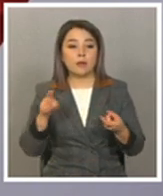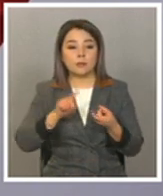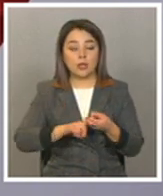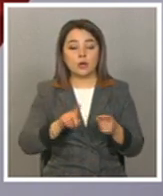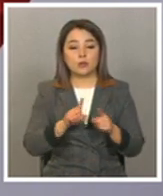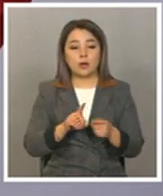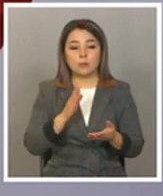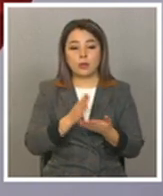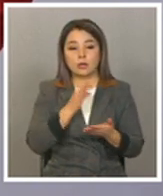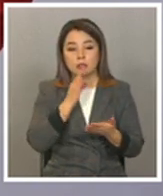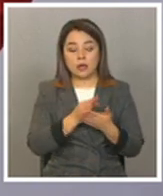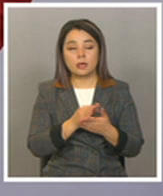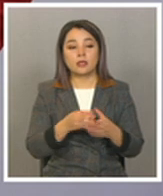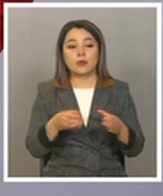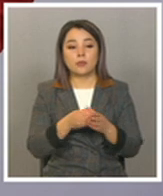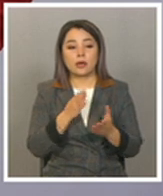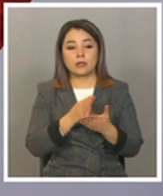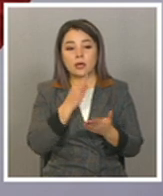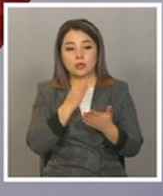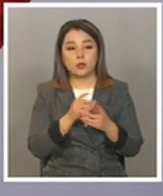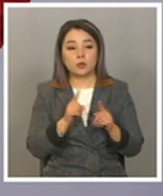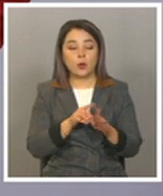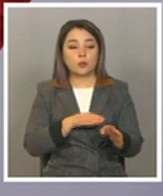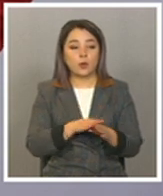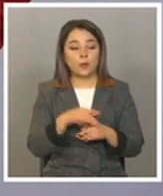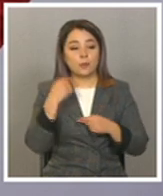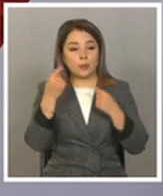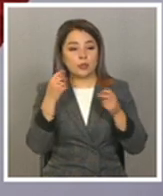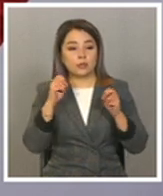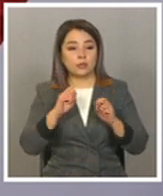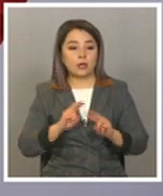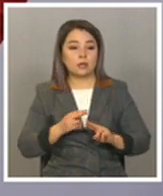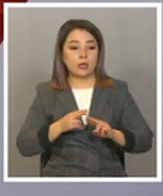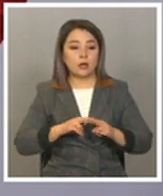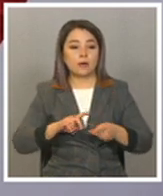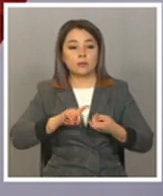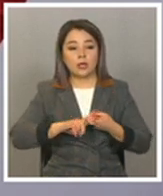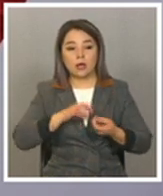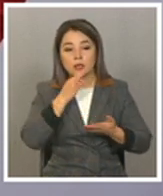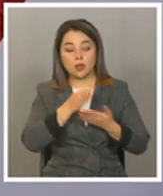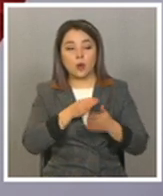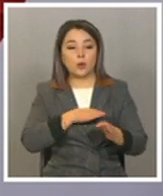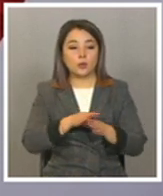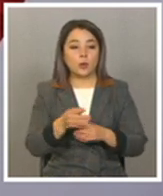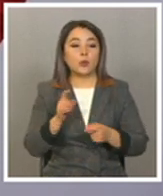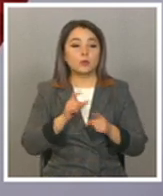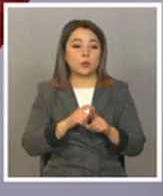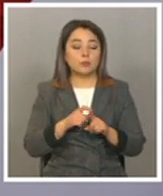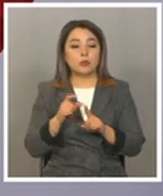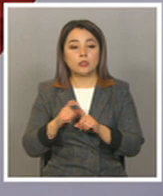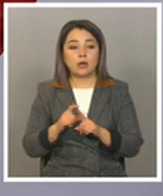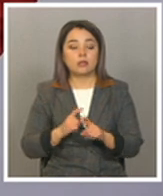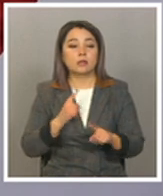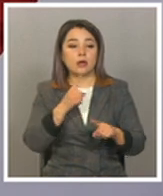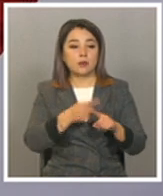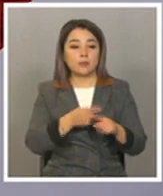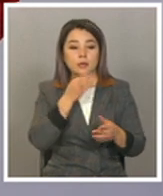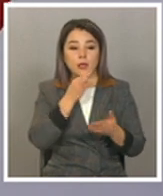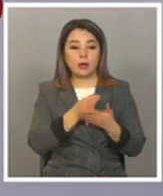септеулік шылаулар септік тұлғадағы толық мағыналы сөзбен тіркесіп келіп, сөз бен сөзді сабақтастыра